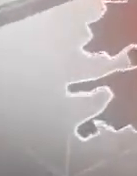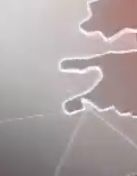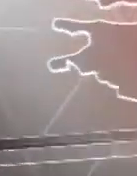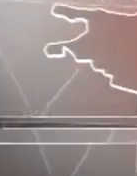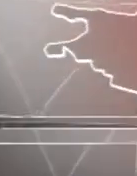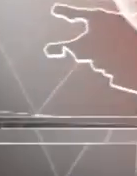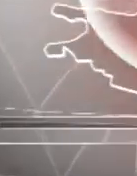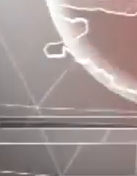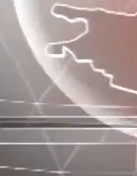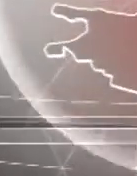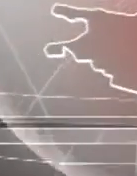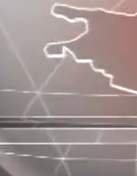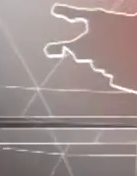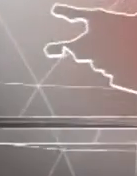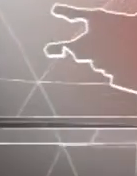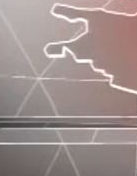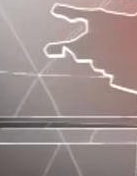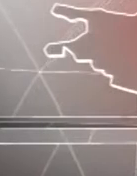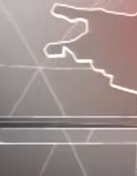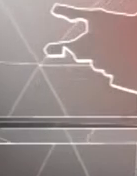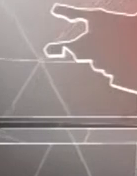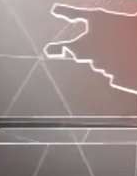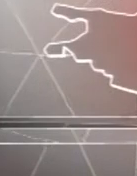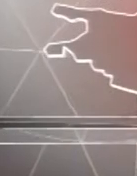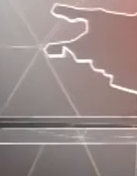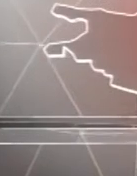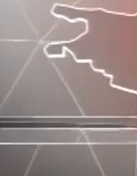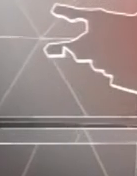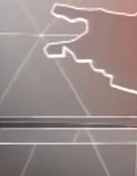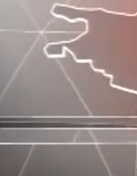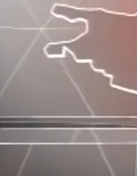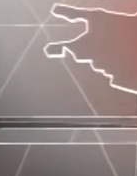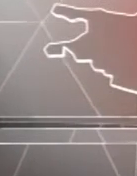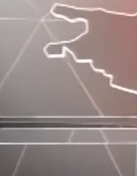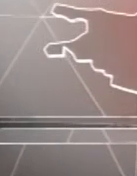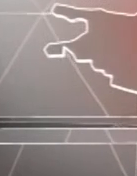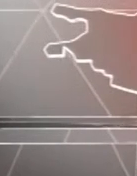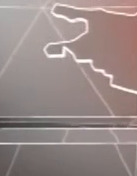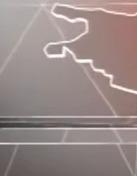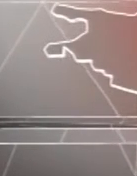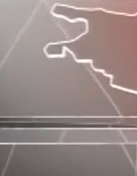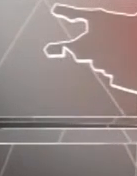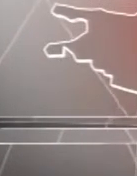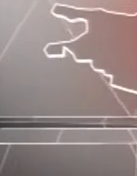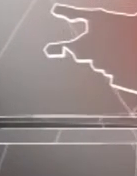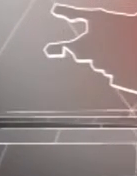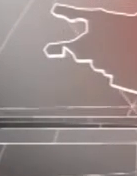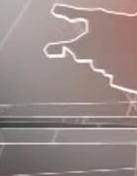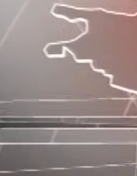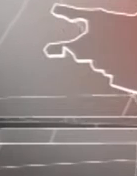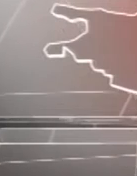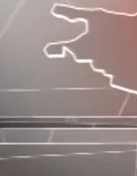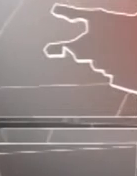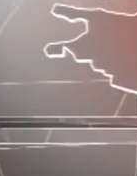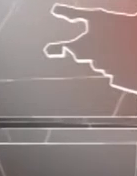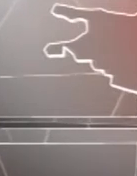Сьогодні вночі та завтра вдень по Херсону та області очікується мінлива хмарність. Вночі та вдень місцями короткочасний дощ, гроза, місцями град, шквал 15-20